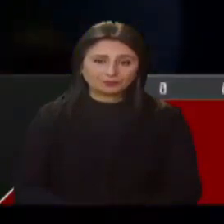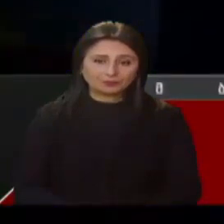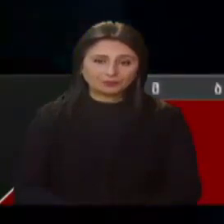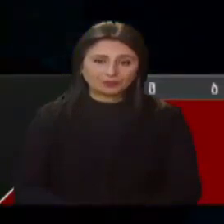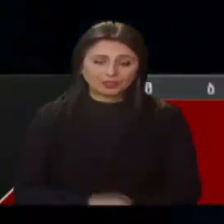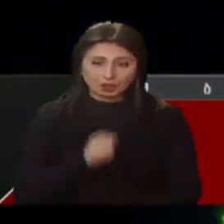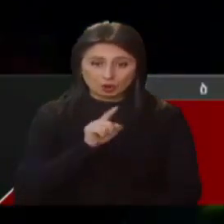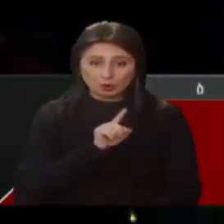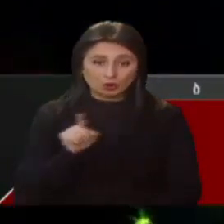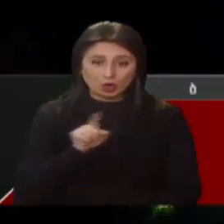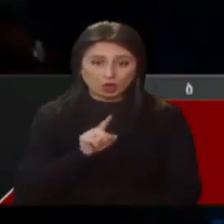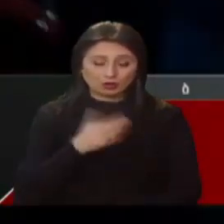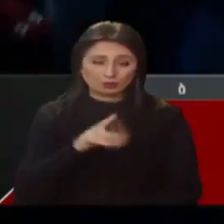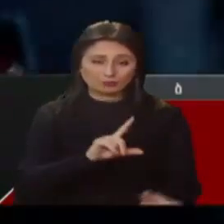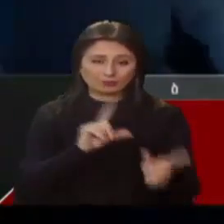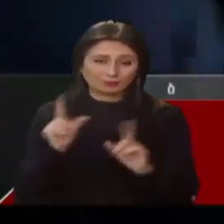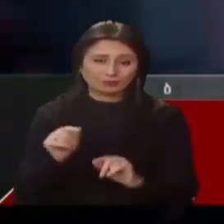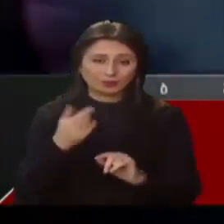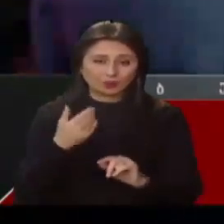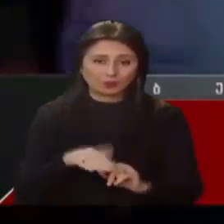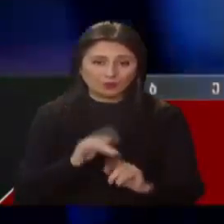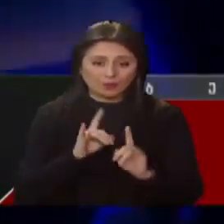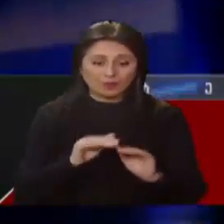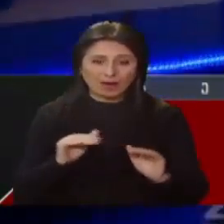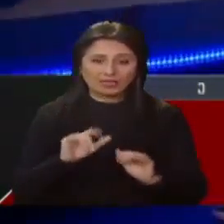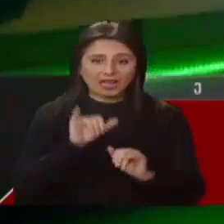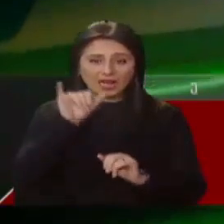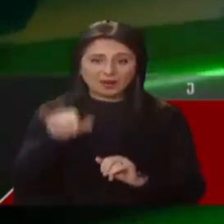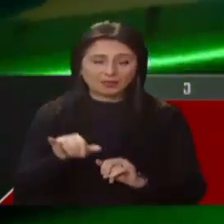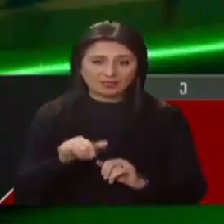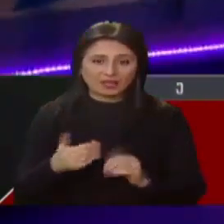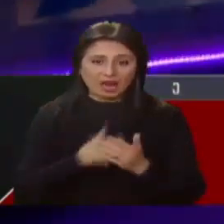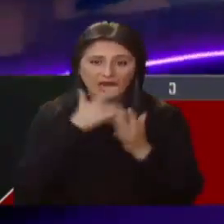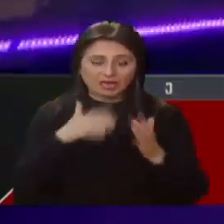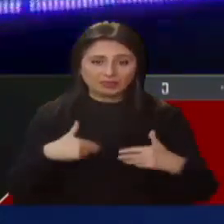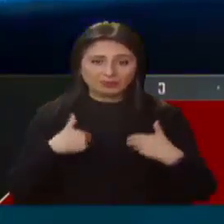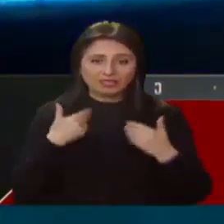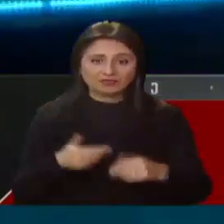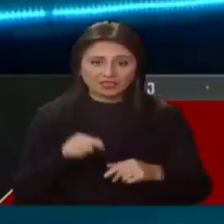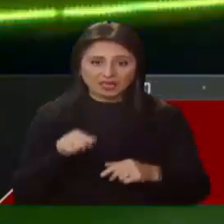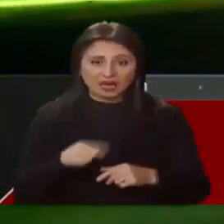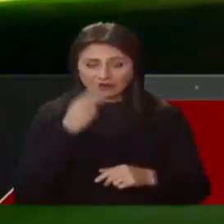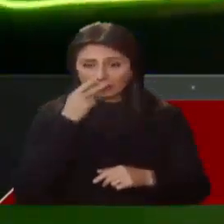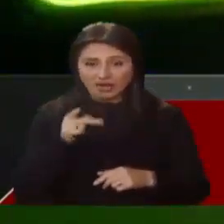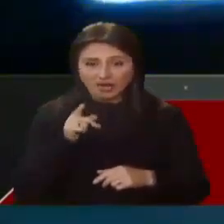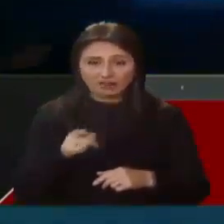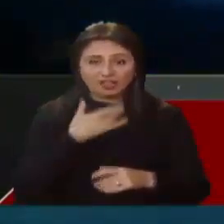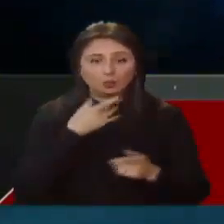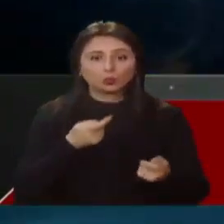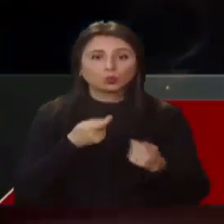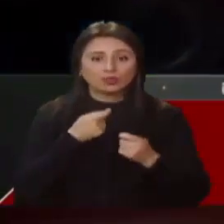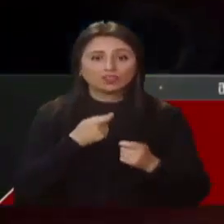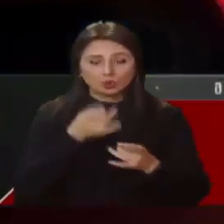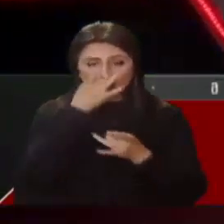ასე რომ სულ ცოტა ხანში გაემგზავრებიან უკვე პატარებთან ახალი წლის მისალოცად. აი აქვე მე ვხედავ